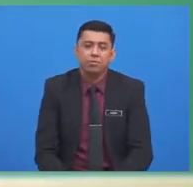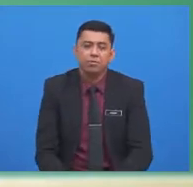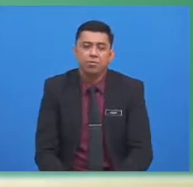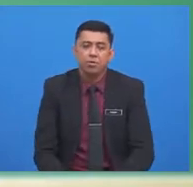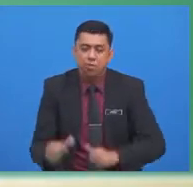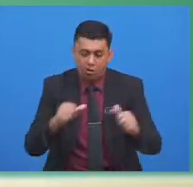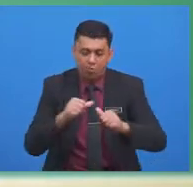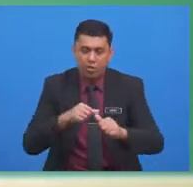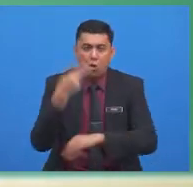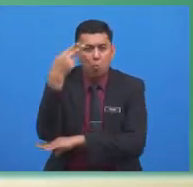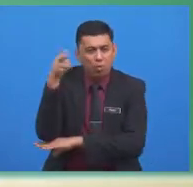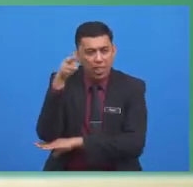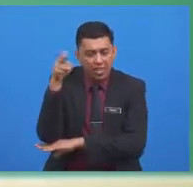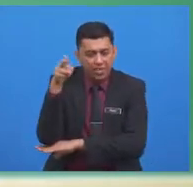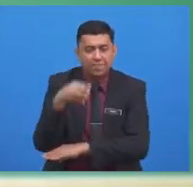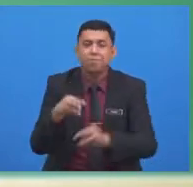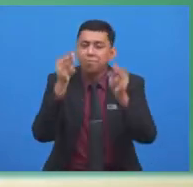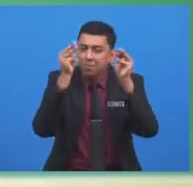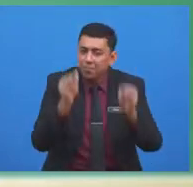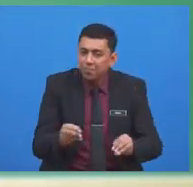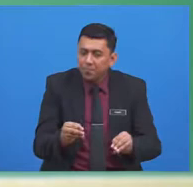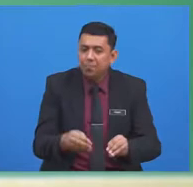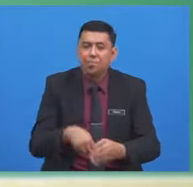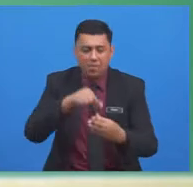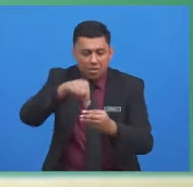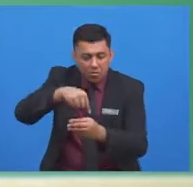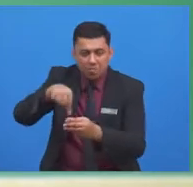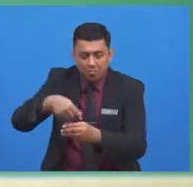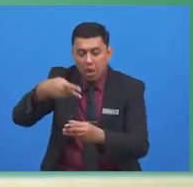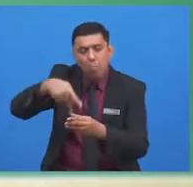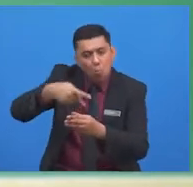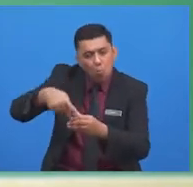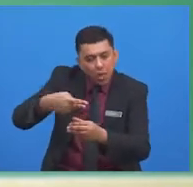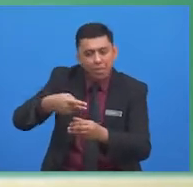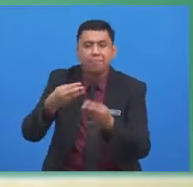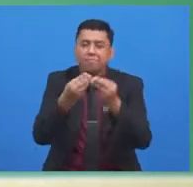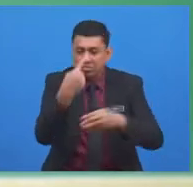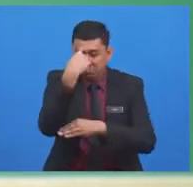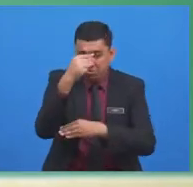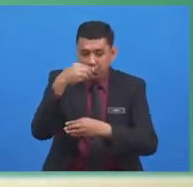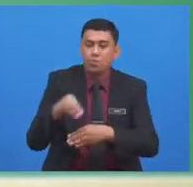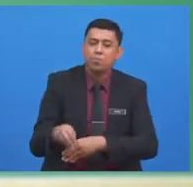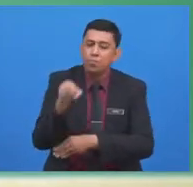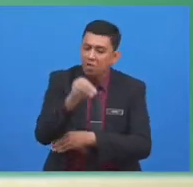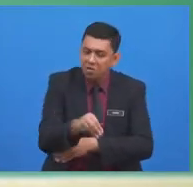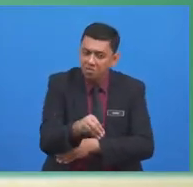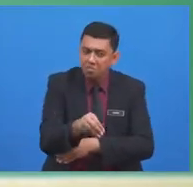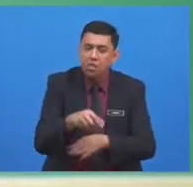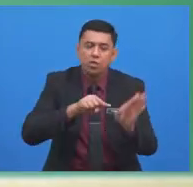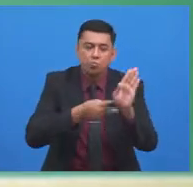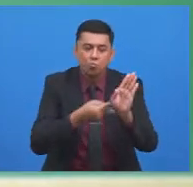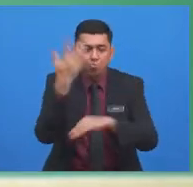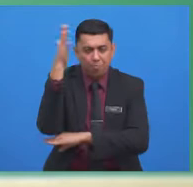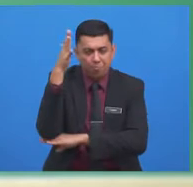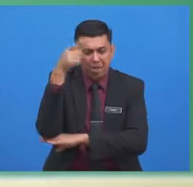aktiviti perhutanan. Manusia menggali, mengorek tanah untuk menanam semula pokok